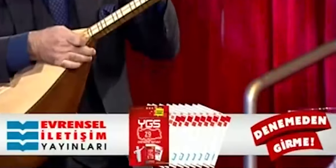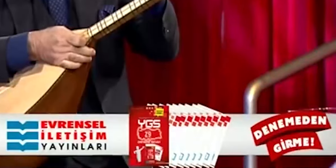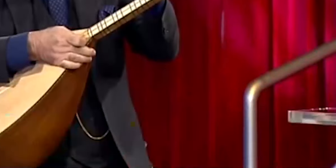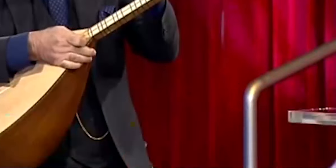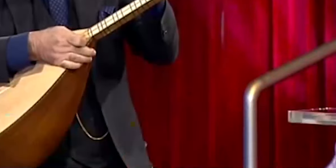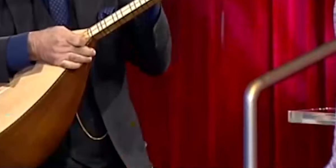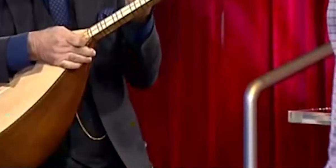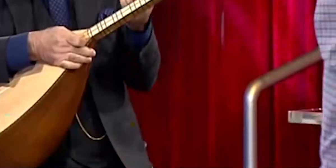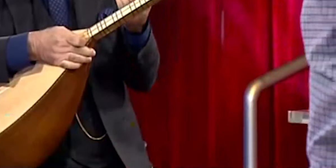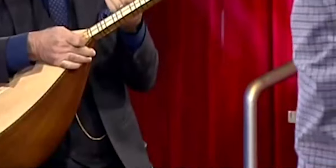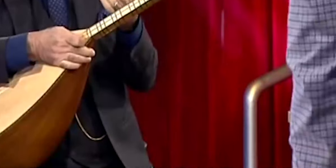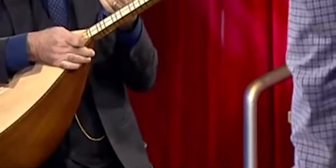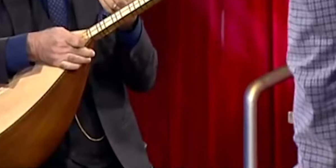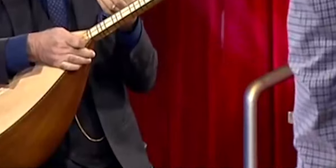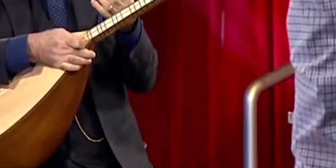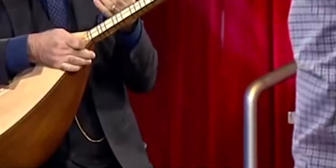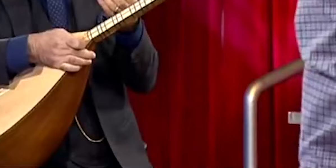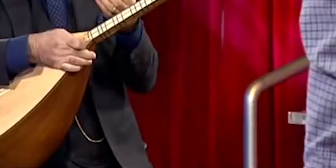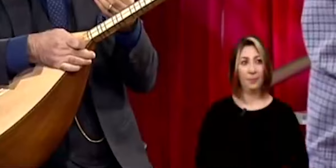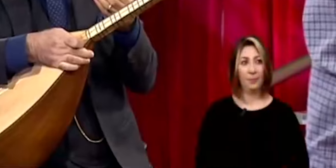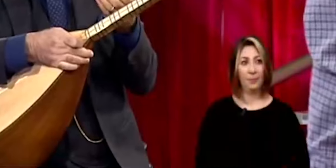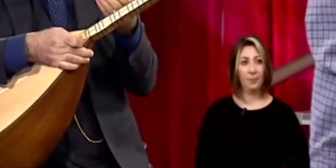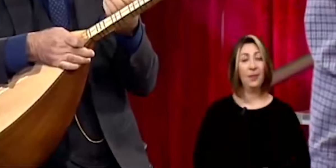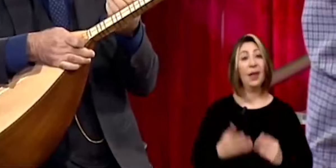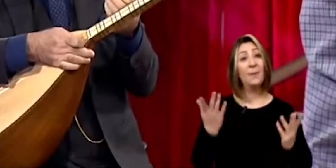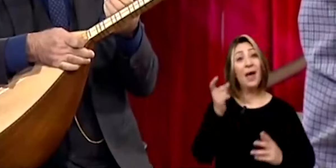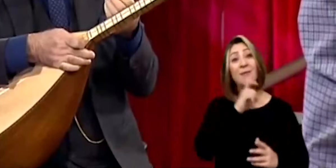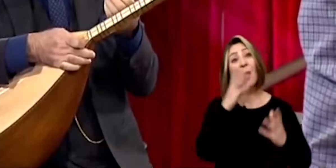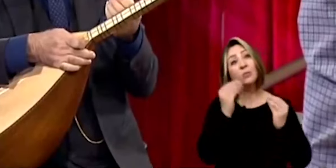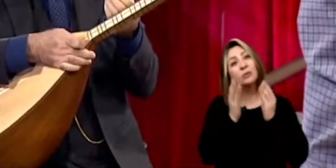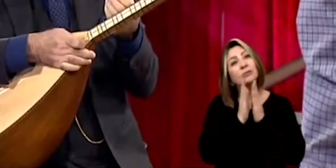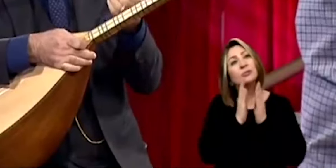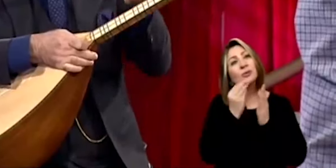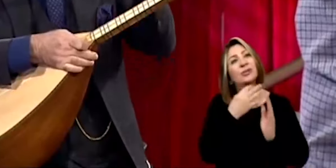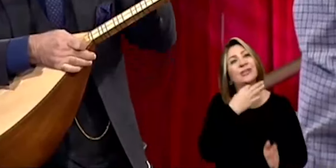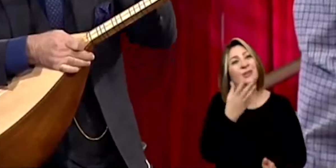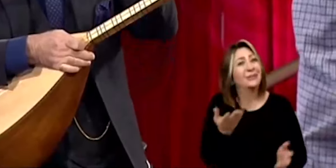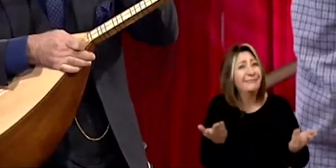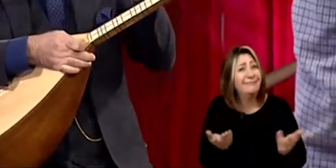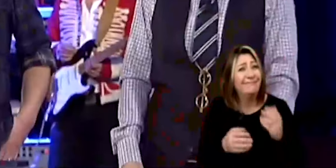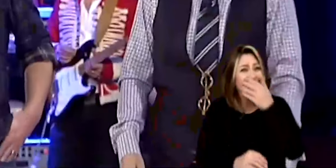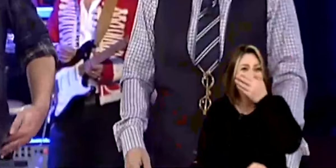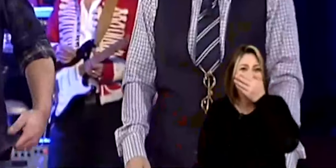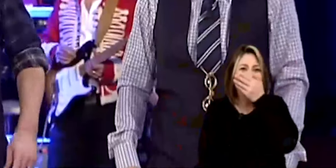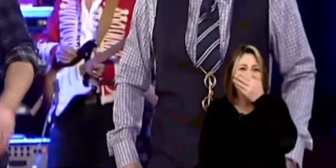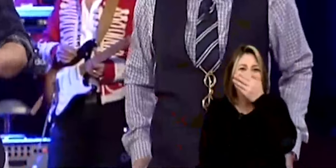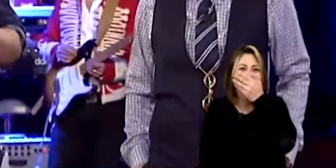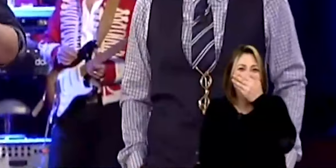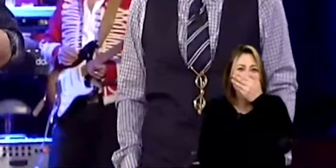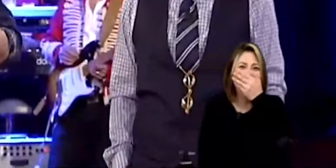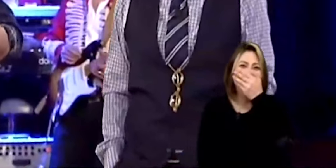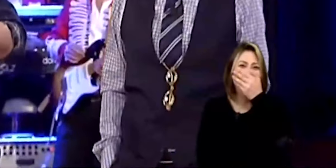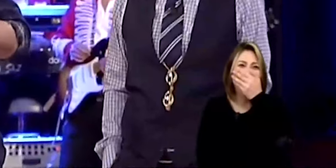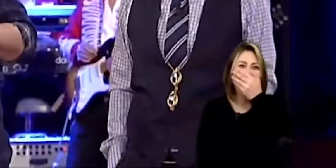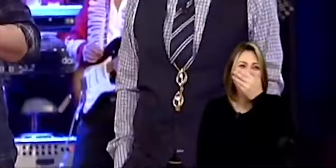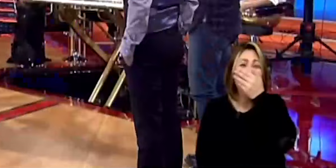ve doğaçlama bir şey yapacağız ama hani eğer bir hatamız olursa çok teşekkür ederiz. Abi hata dedim mi